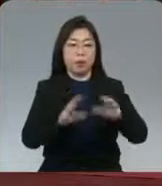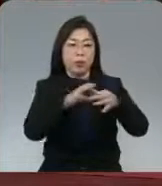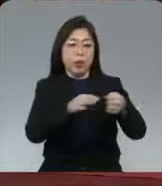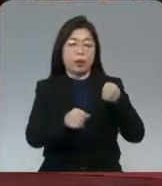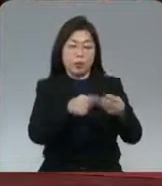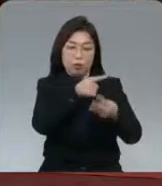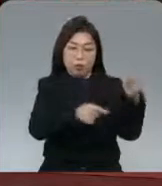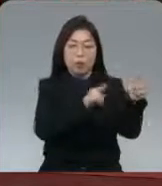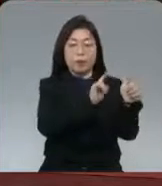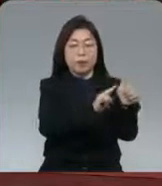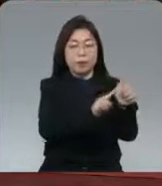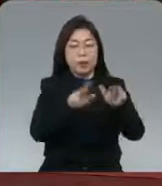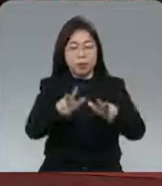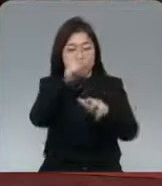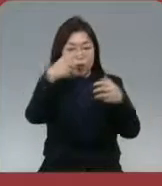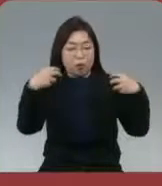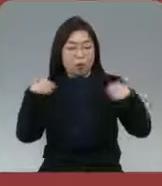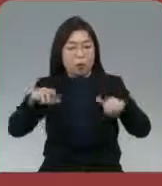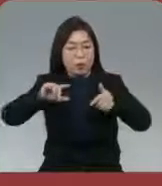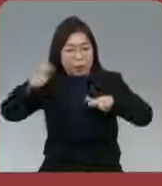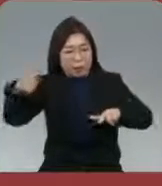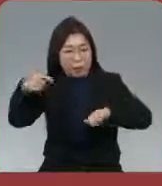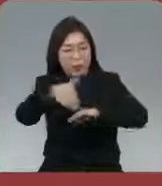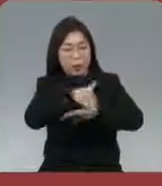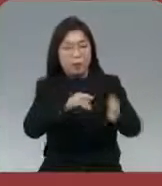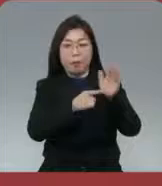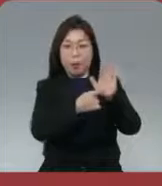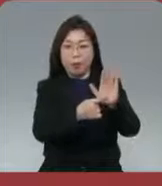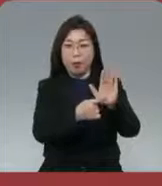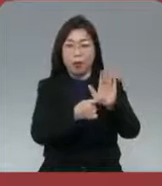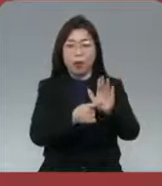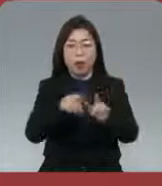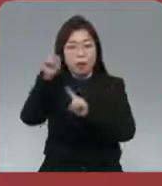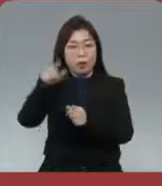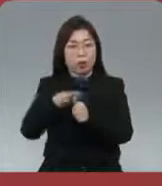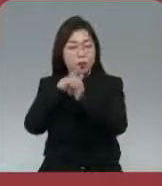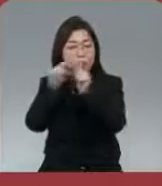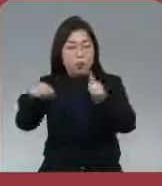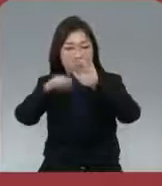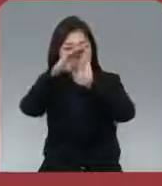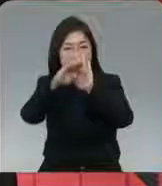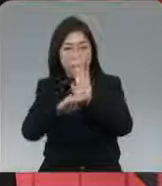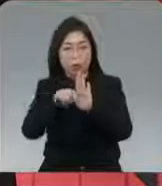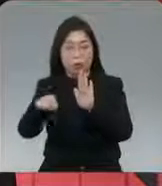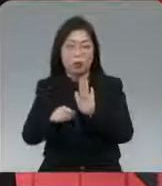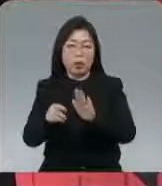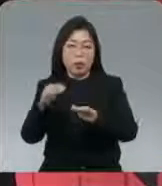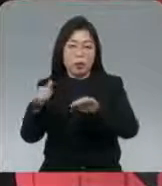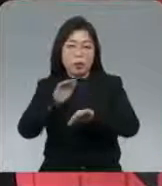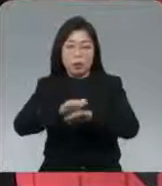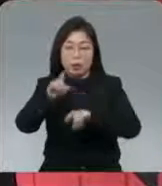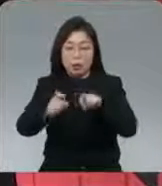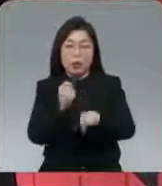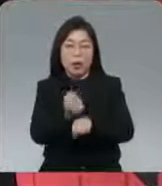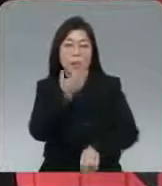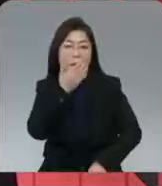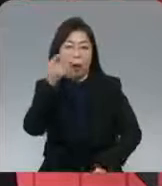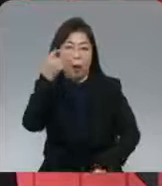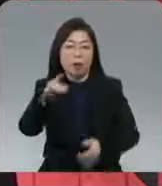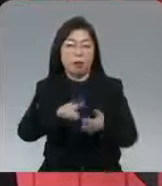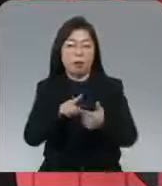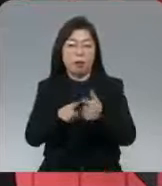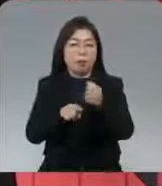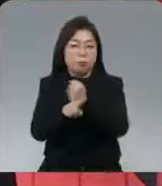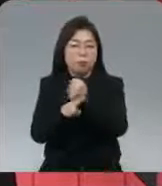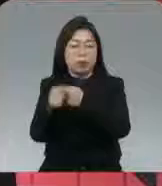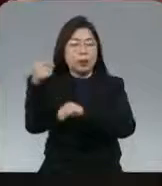Suboi đưa ra các chính sách khác biệt với chính phủ đương nhiệm tập trung nêu vấn đề về nghi ngờ xoay quanh hệ thống itramir như nghi